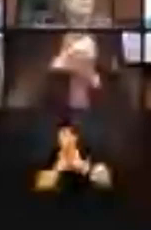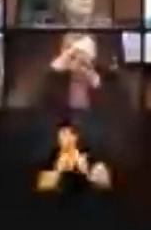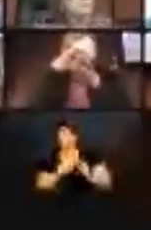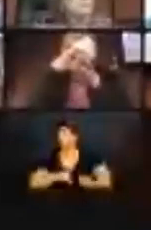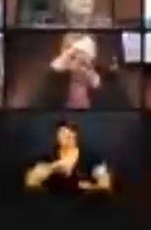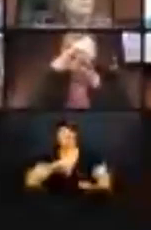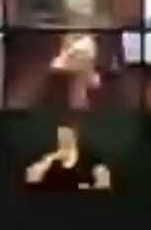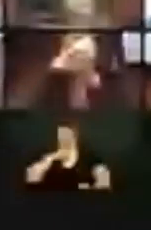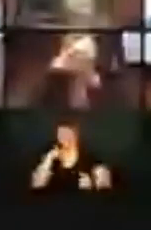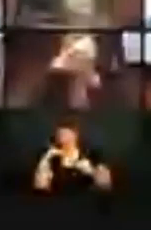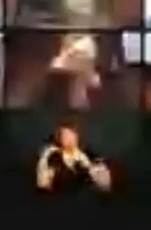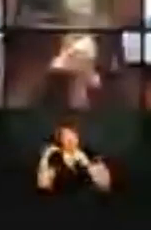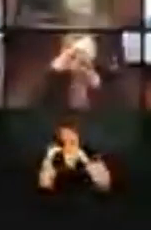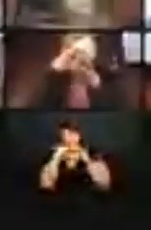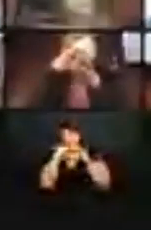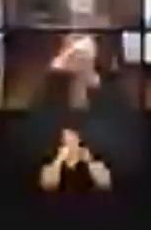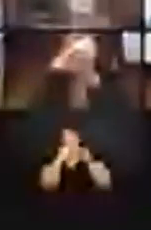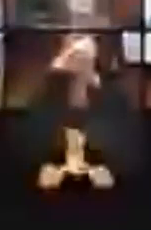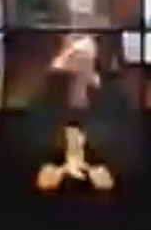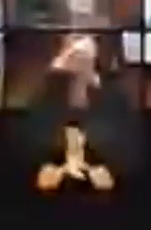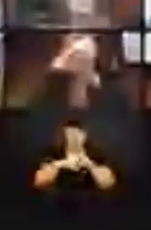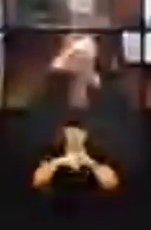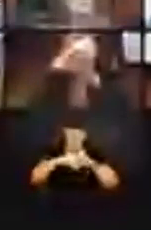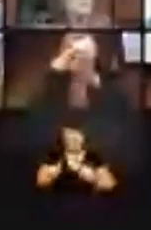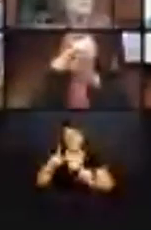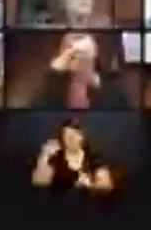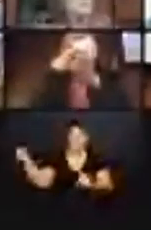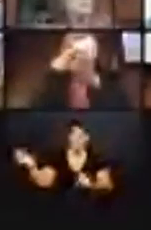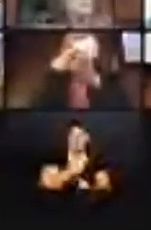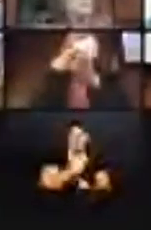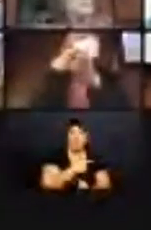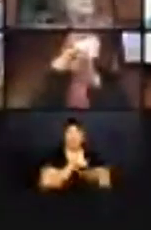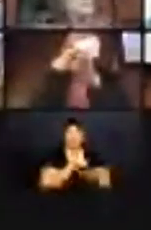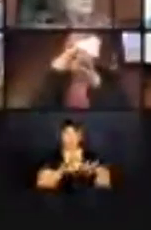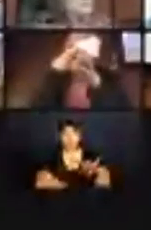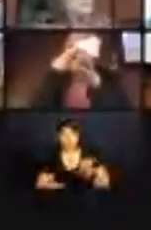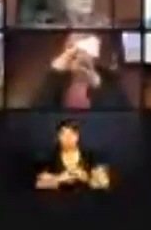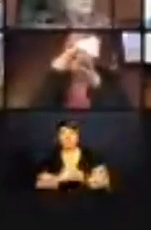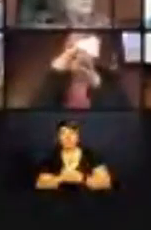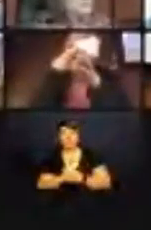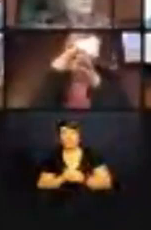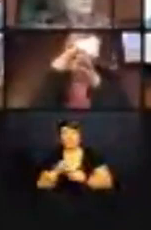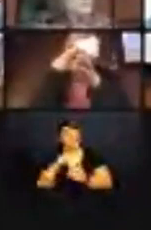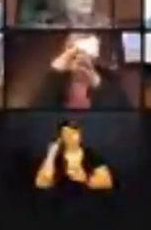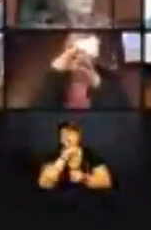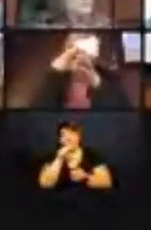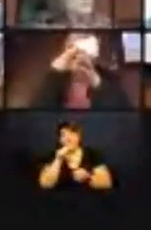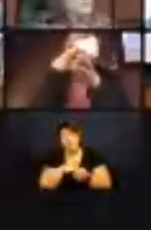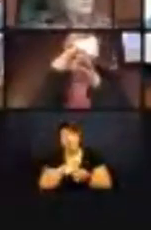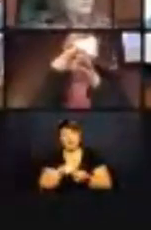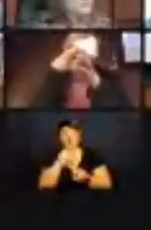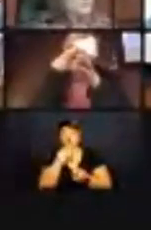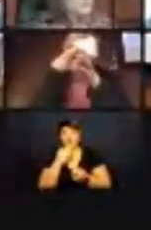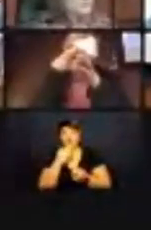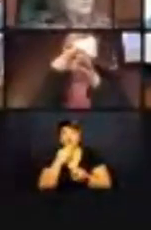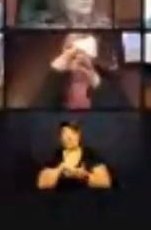Napaswa wanafunzi kuona kwamba shule zao ni chanzo cha kuonea fahari.